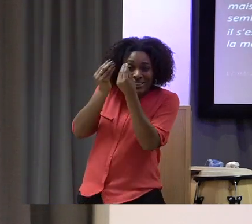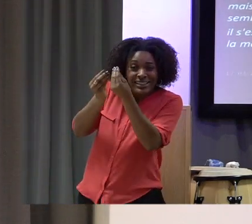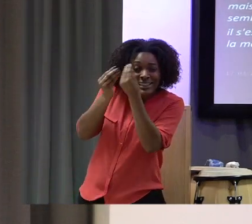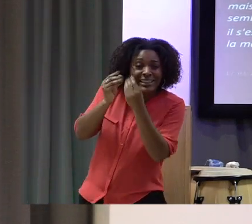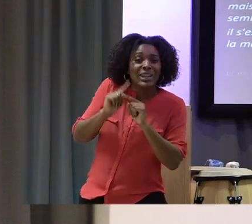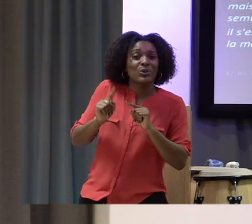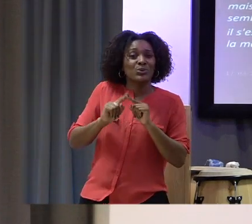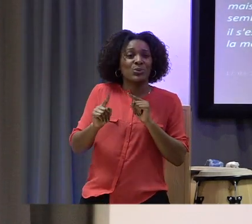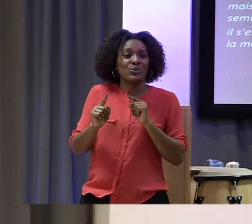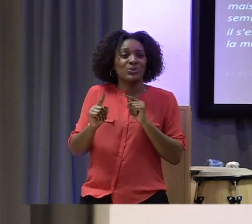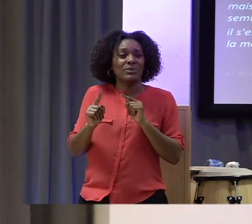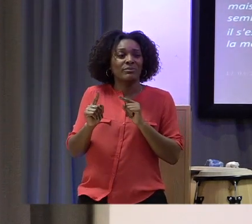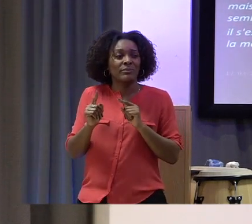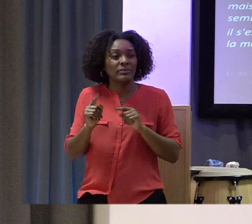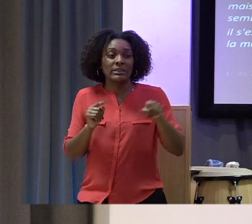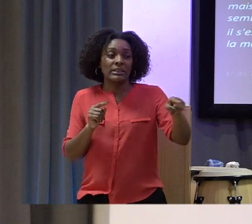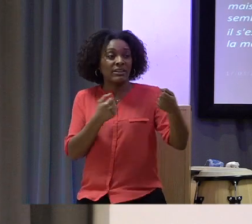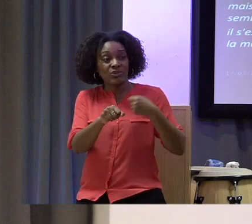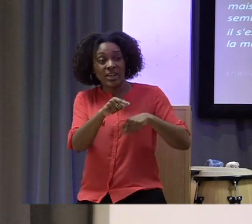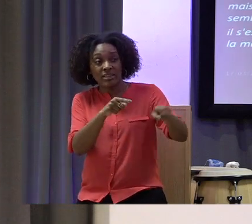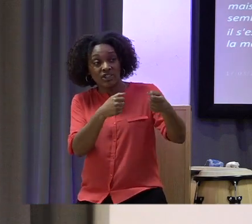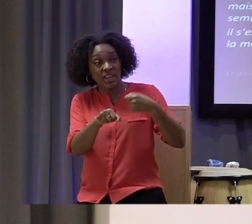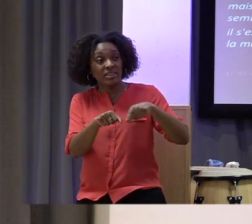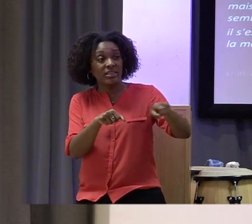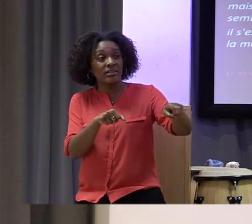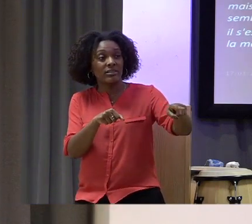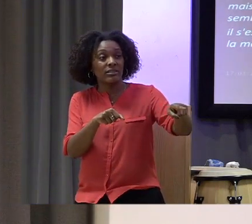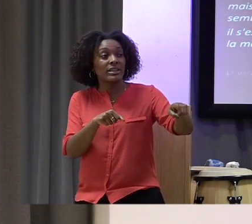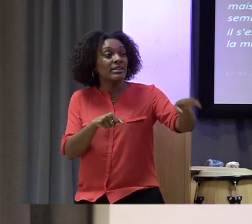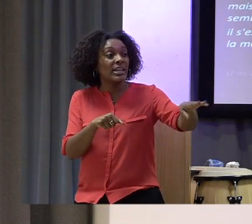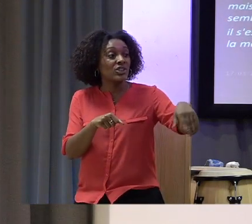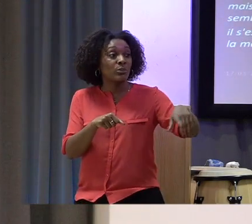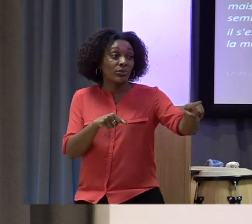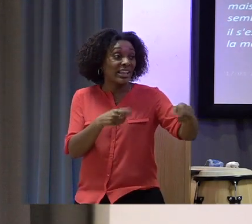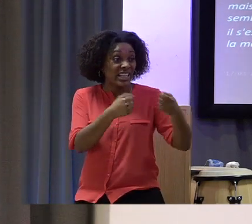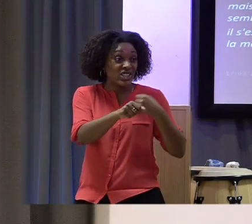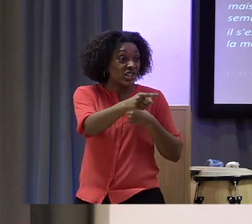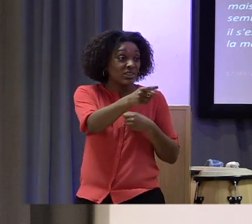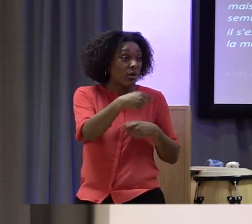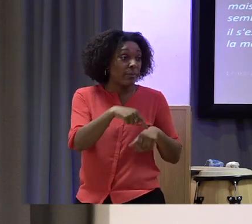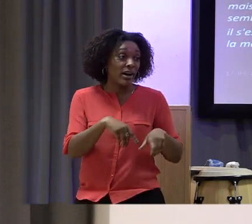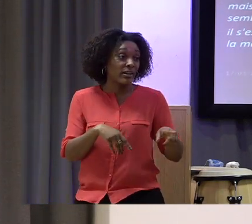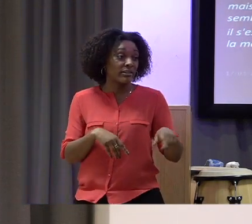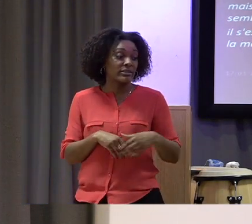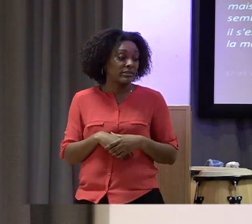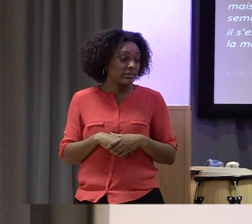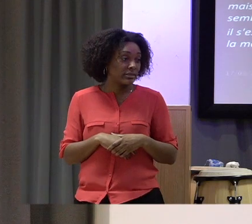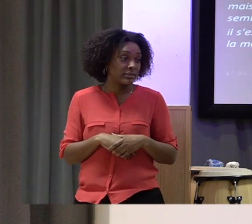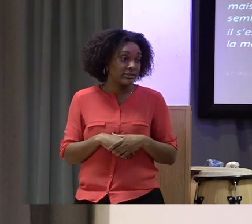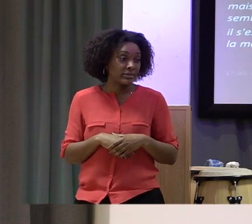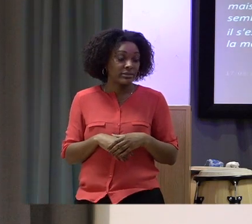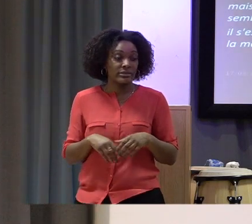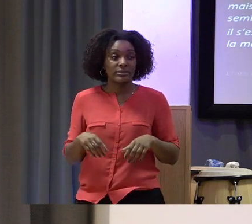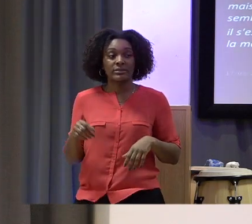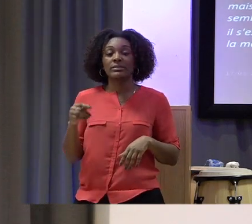Jésus veut dire qu'il est possible de sortir de l'épreuve de la foi. Il est possible de vivre l'épreuve